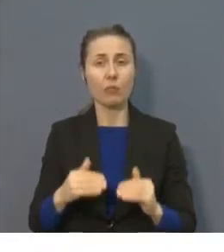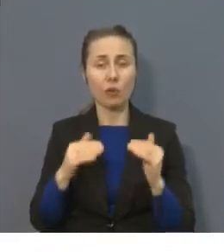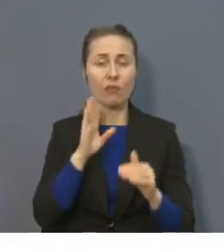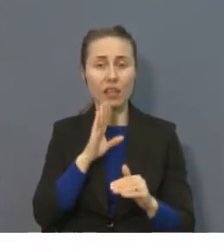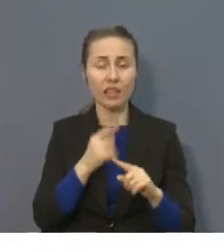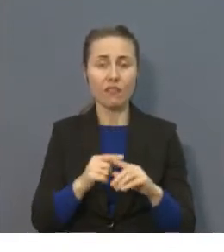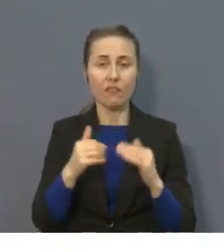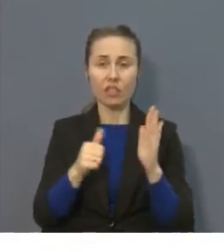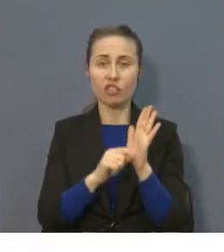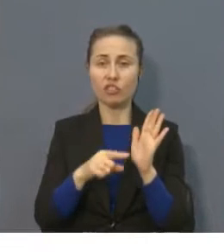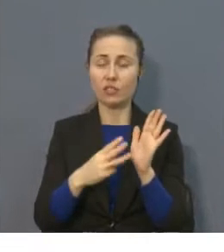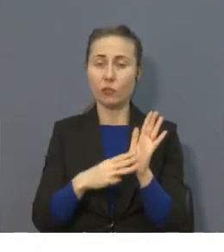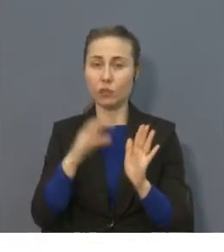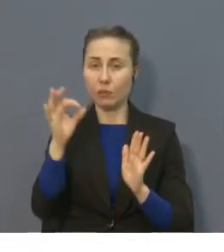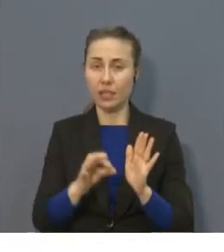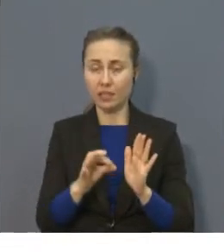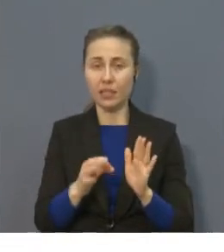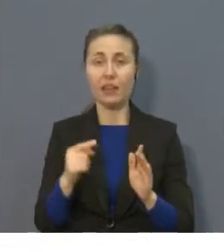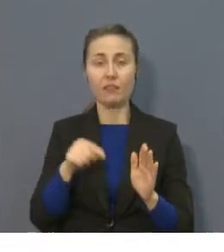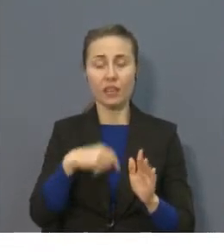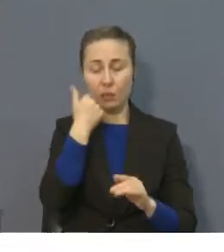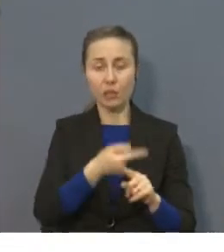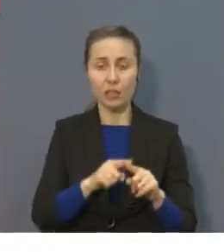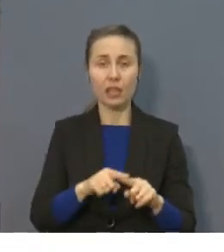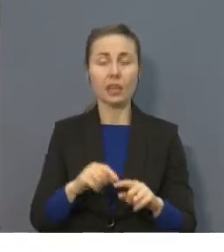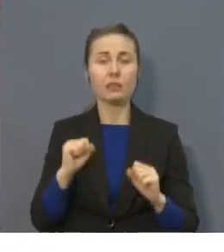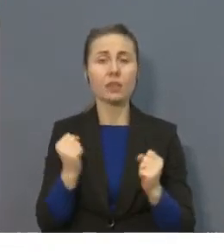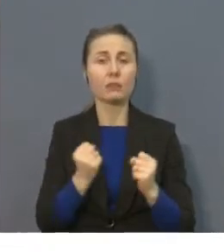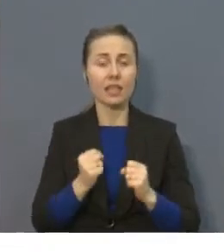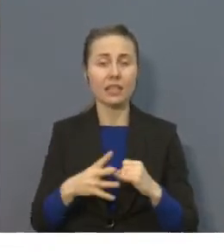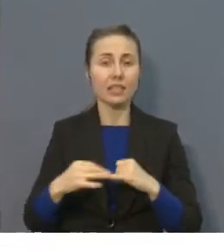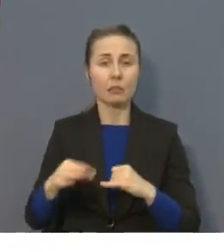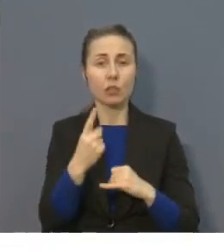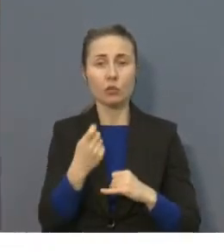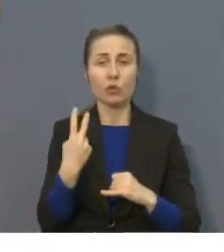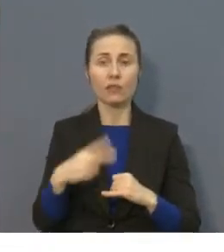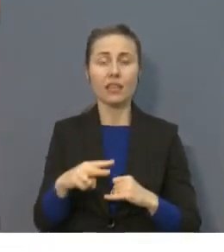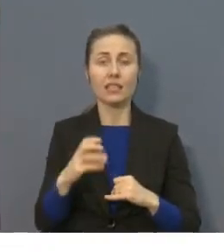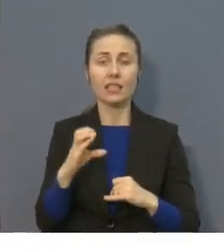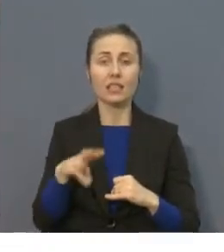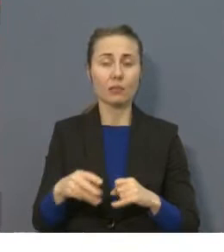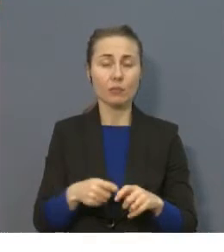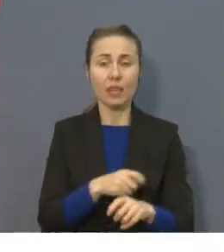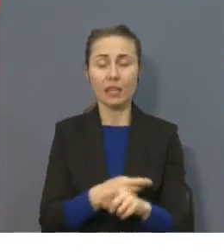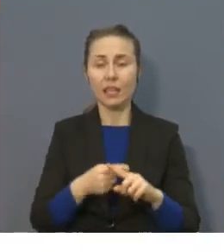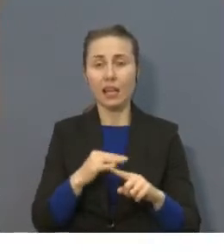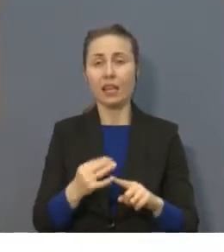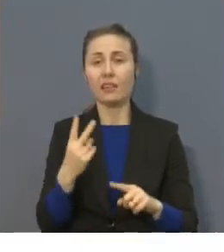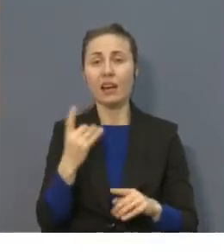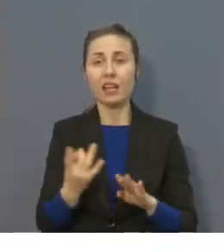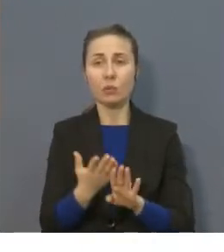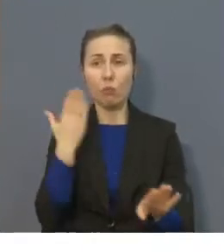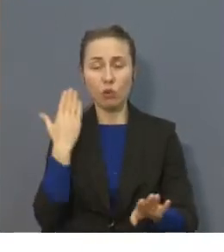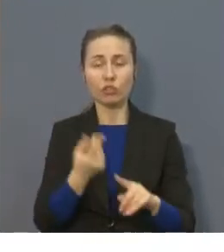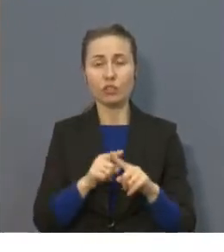жер тоңының қатуы 120 сантиметрге жеткен. Бұл өткен жылмен салыстырғанда 2 есе көп. Өңірде 24 шақырым өзен арнасы тазартылып,